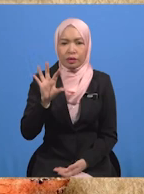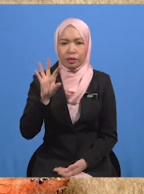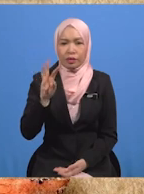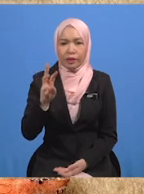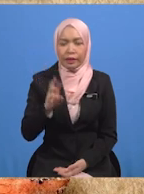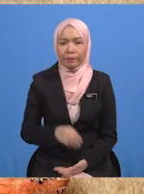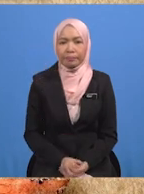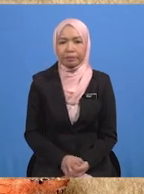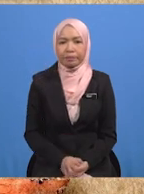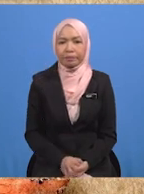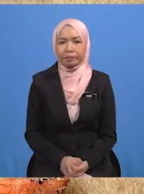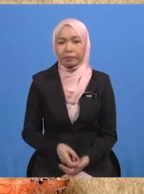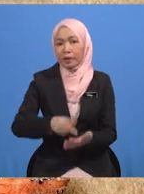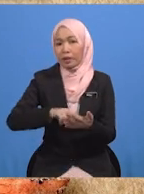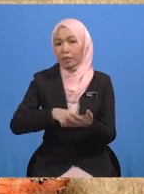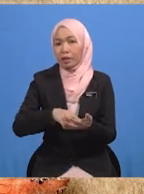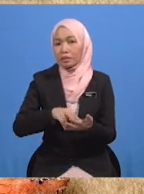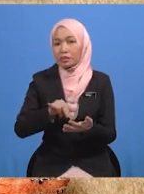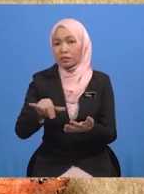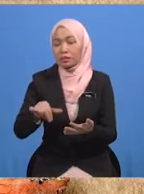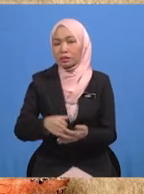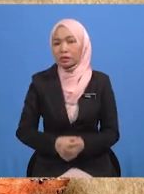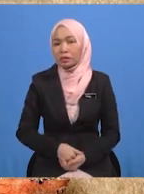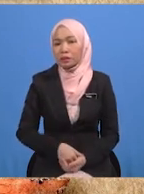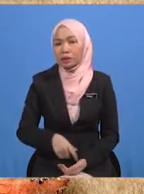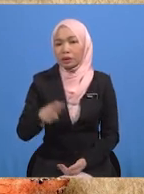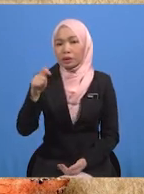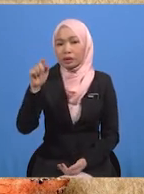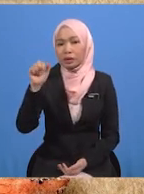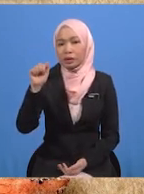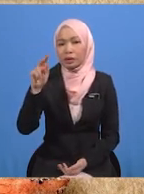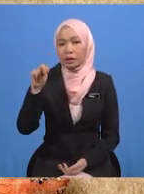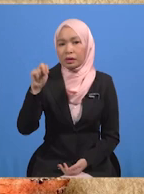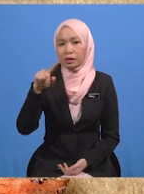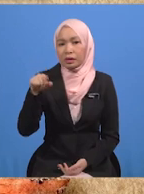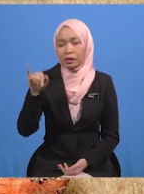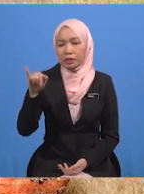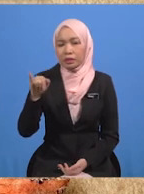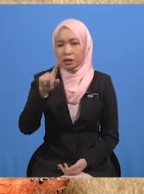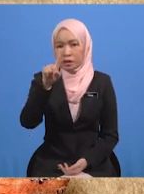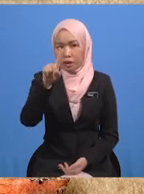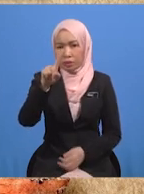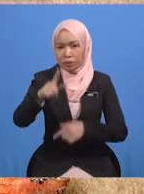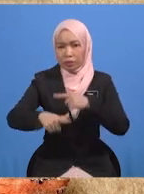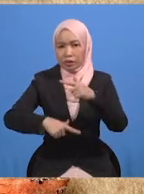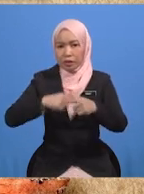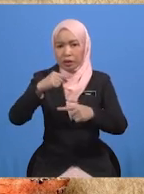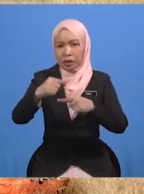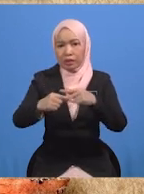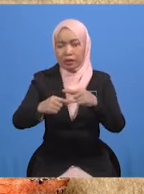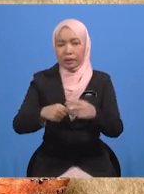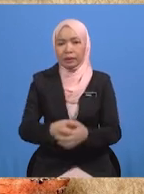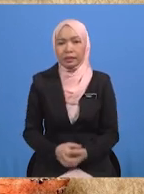Arab dengan kata dasarnya Tanzim. Ia membawa pengertian satu gerakan pembaharuan